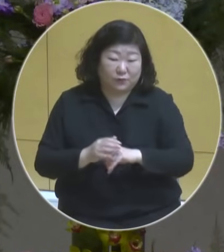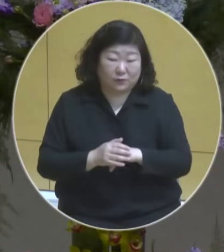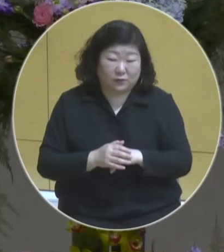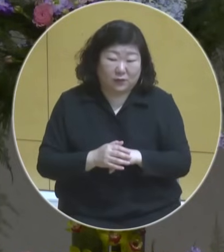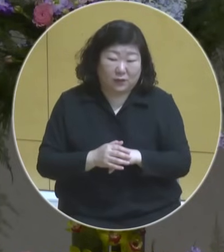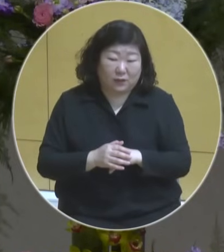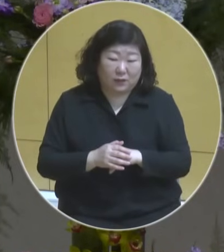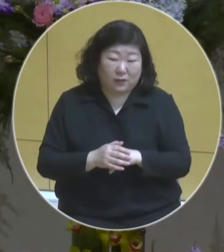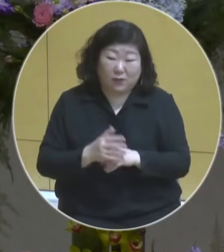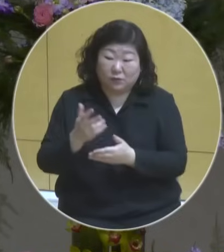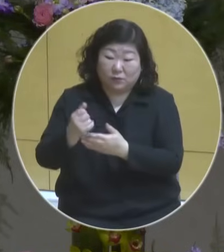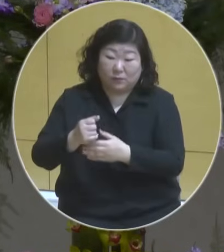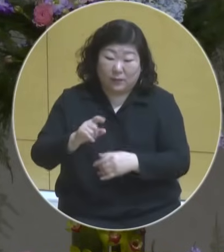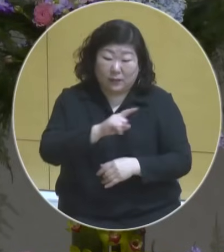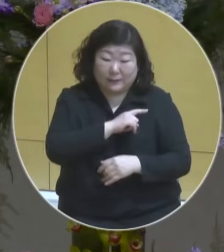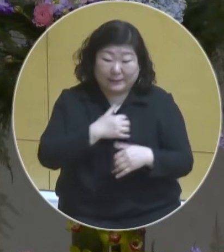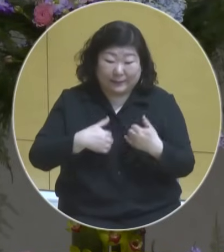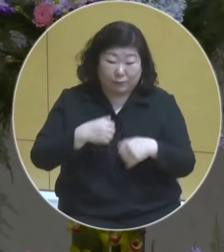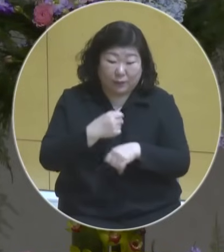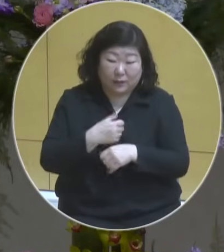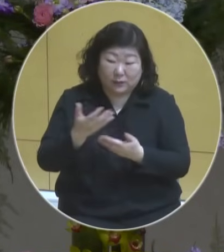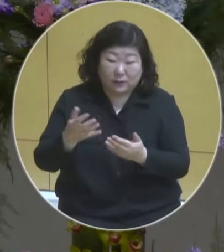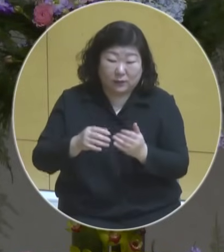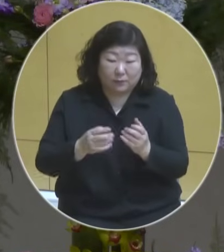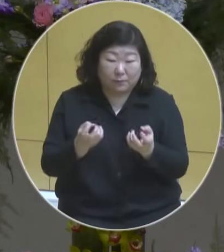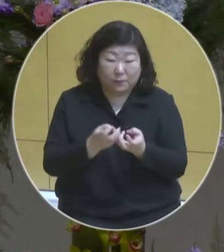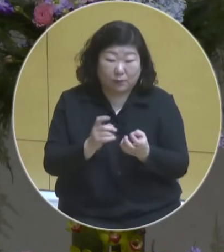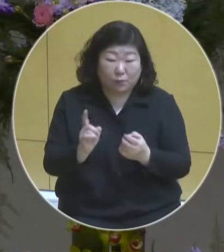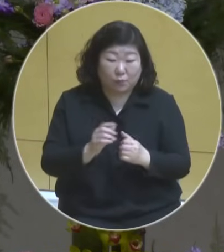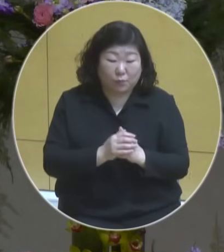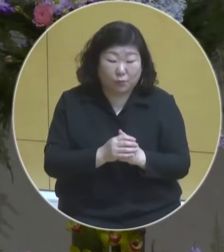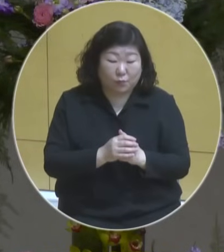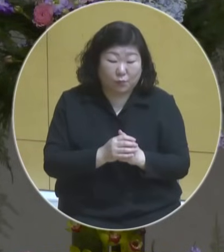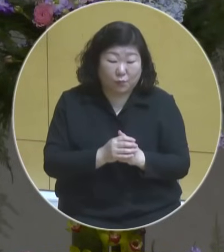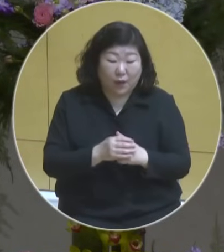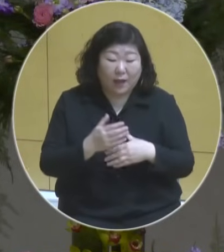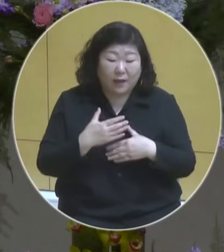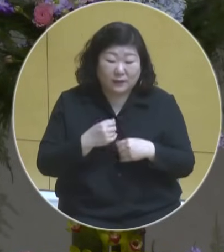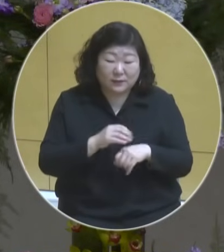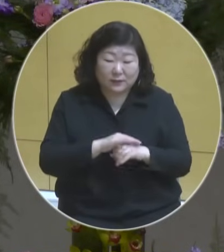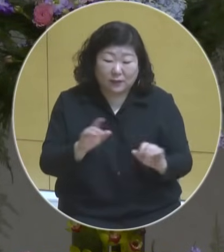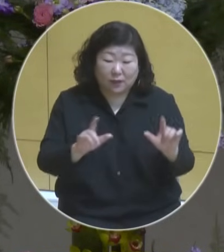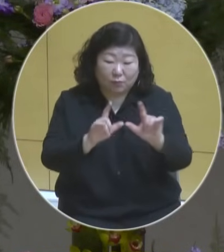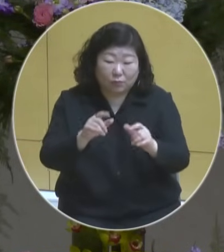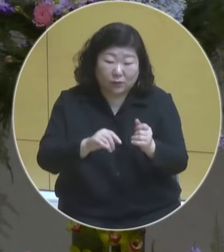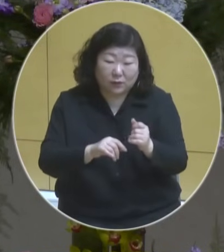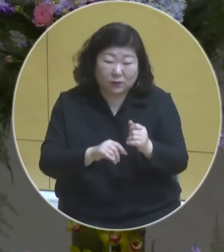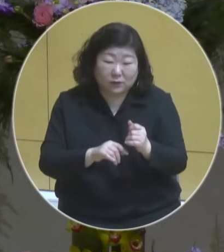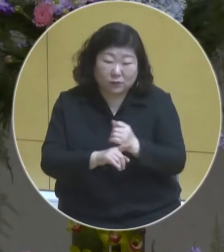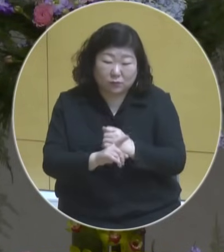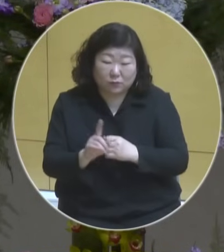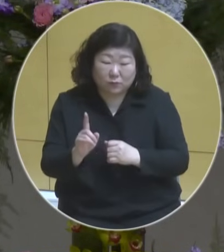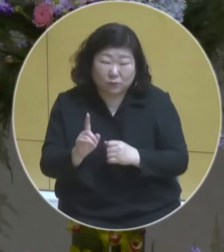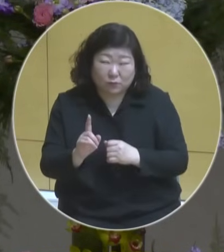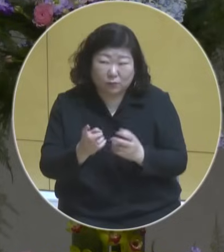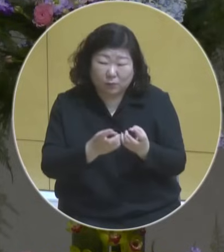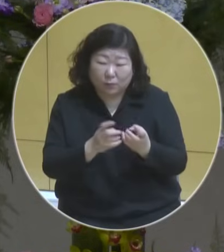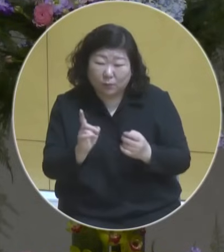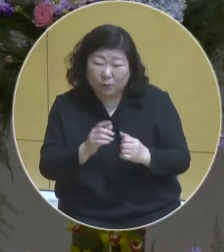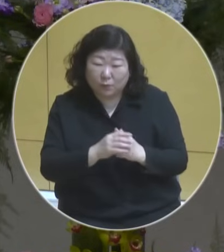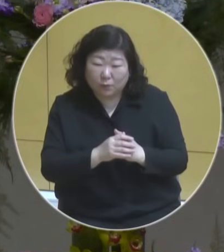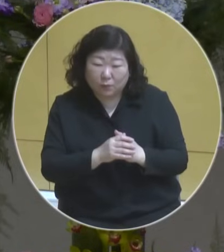것이 뭘까요 어떻게 하면이 안식일을 가장 잘 보낼 수 있을까요 그것은 바로 하나님을 예배하는